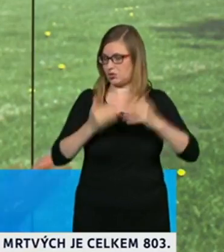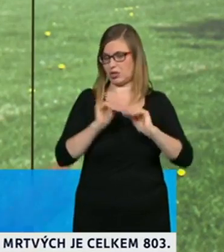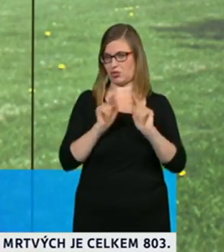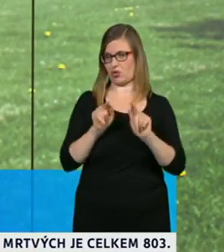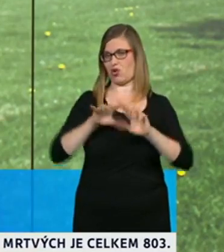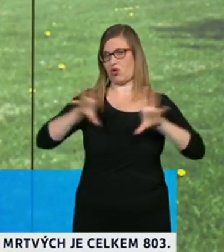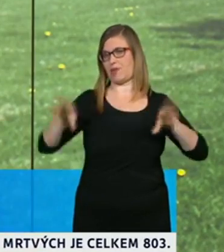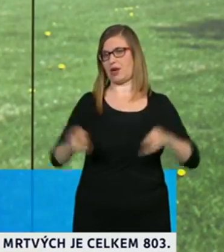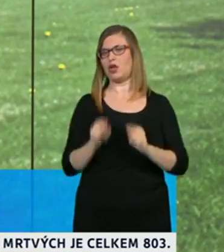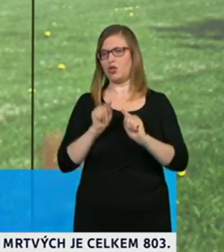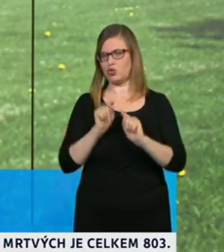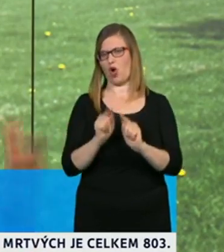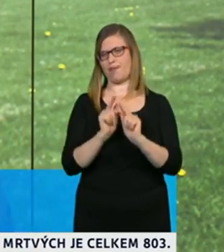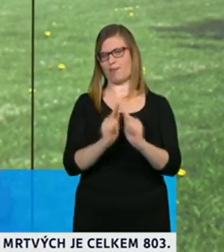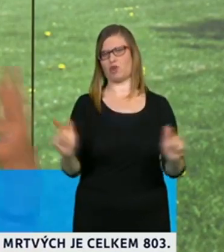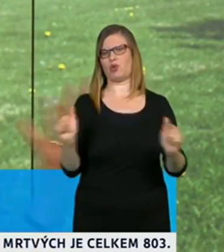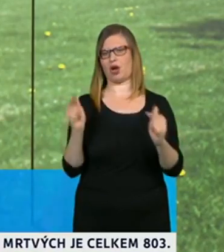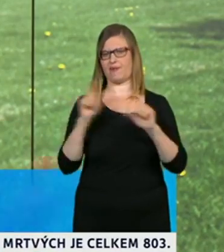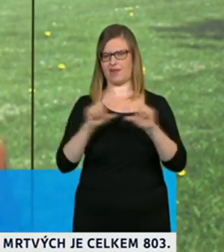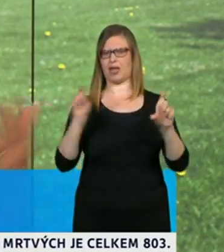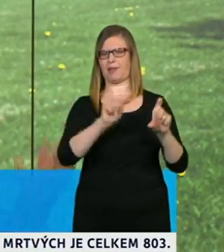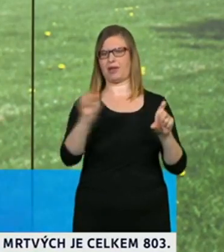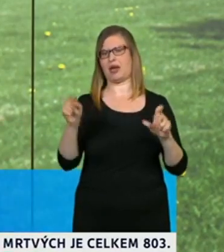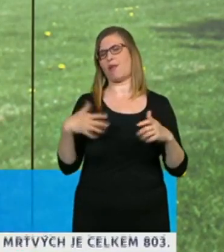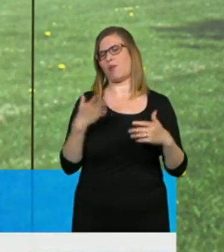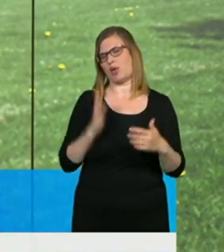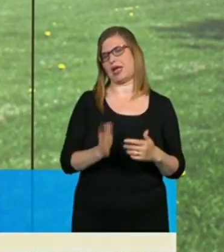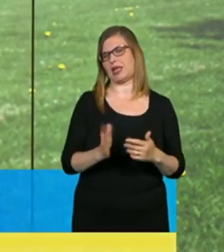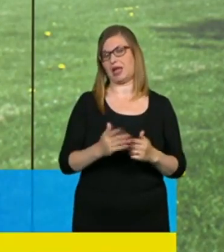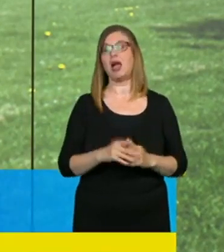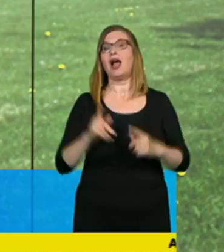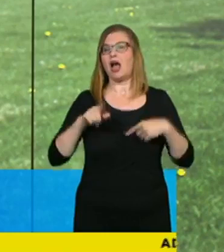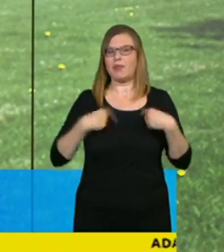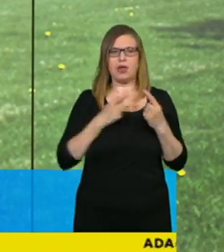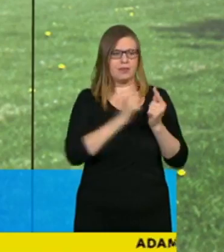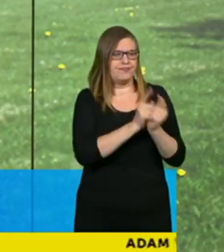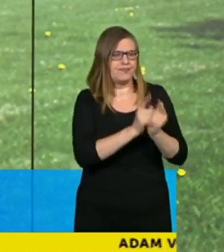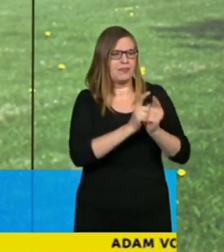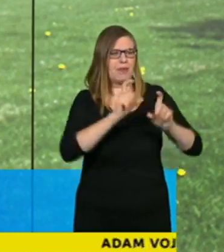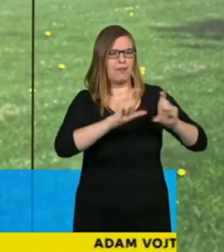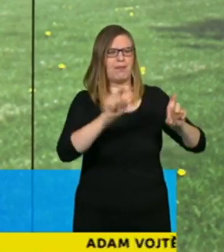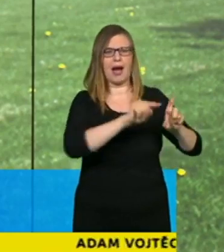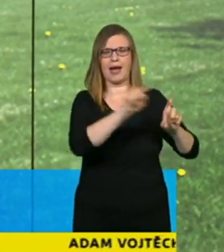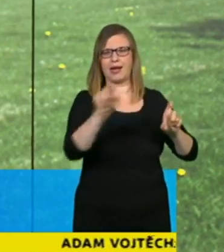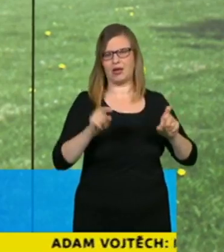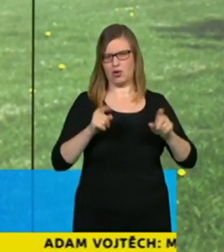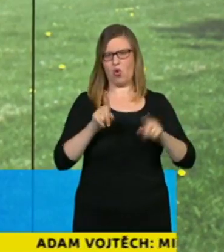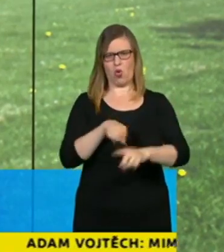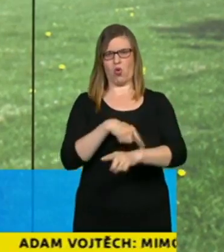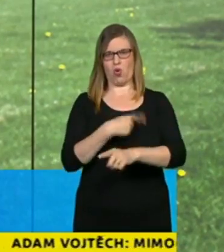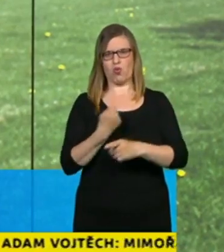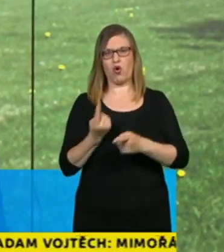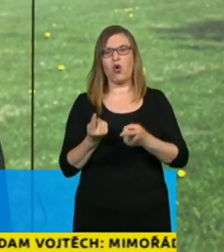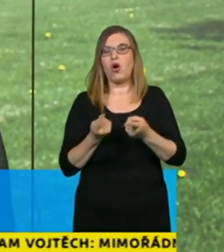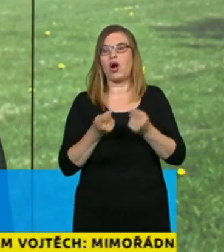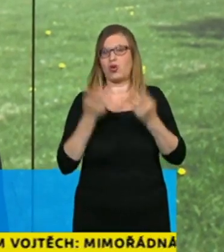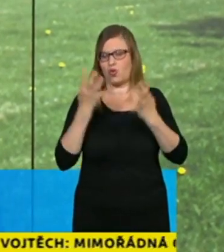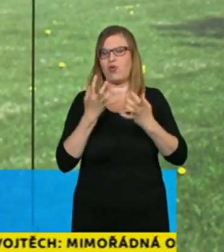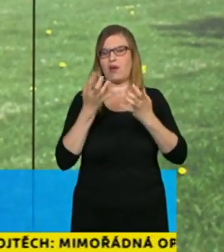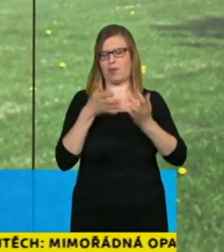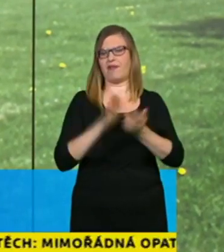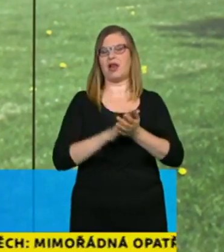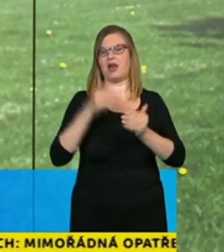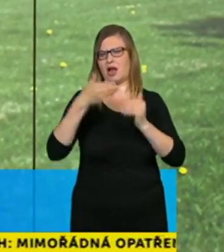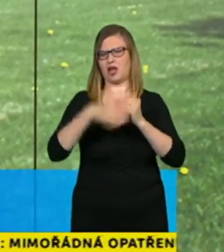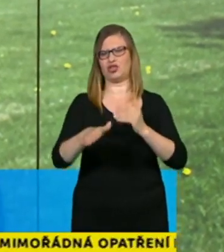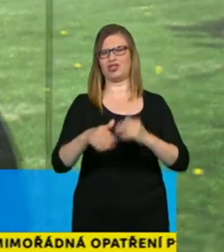je důležité, aby jsme to rychle nastavili. Proto jsme tak dlouho jednali s bankami a proto teď vyladíme smluvní podmínky. Takže těch 16 miliard já bych skutečně